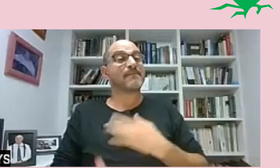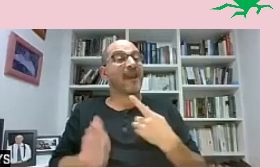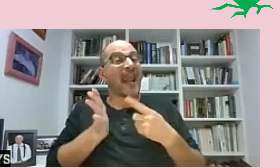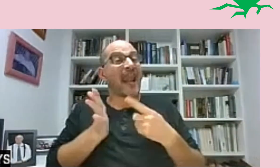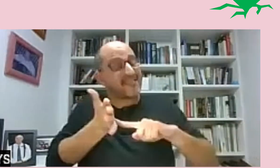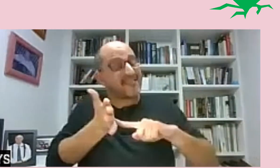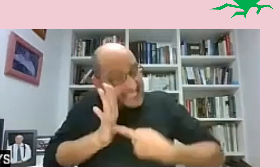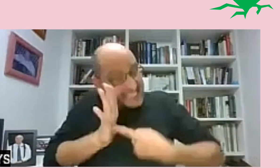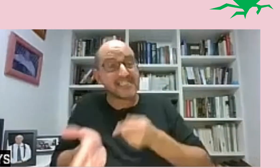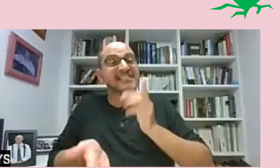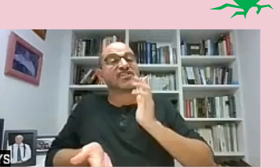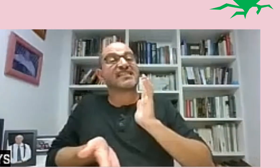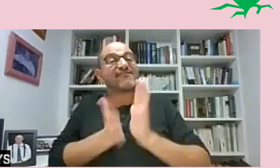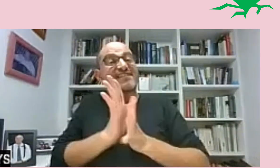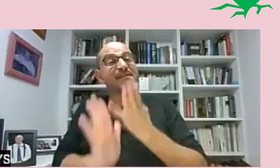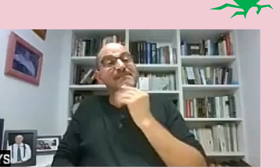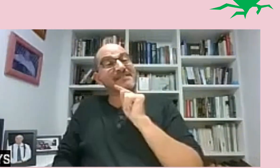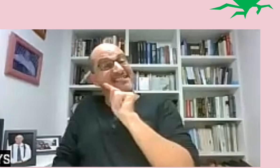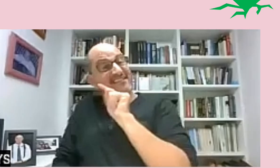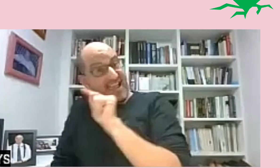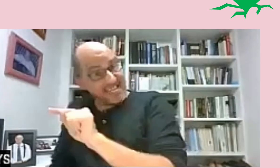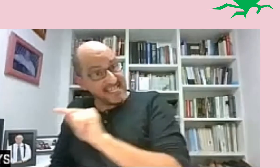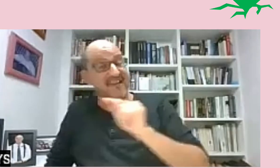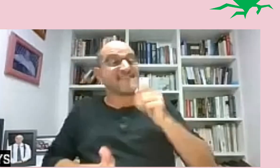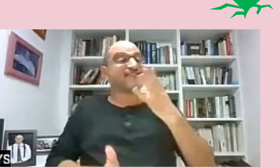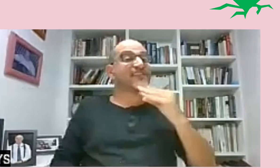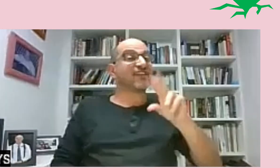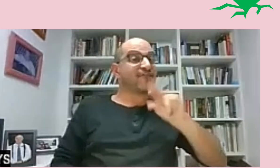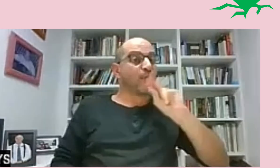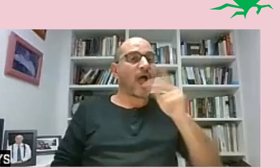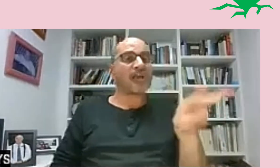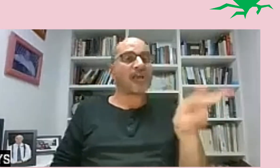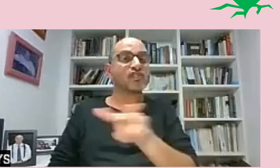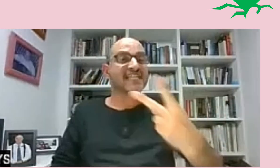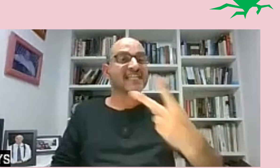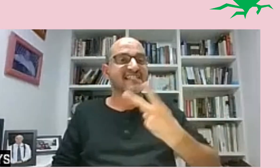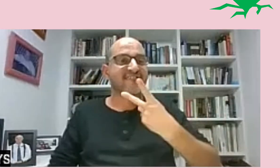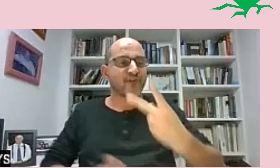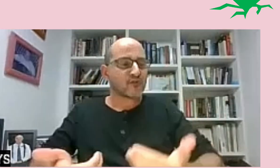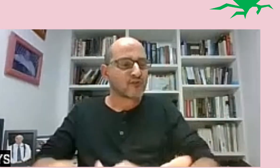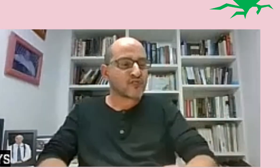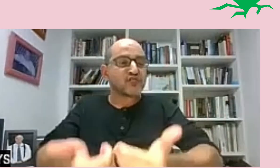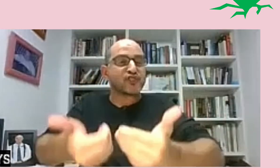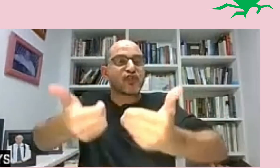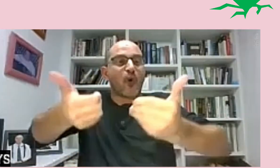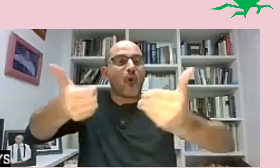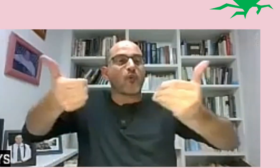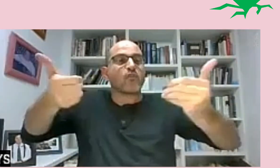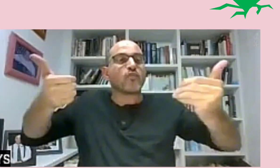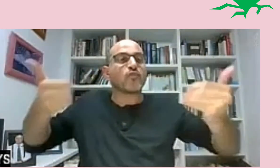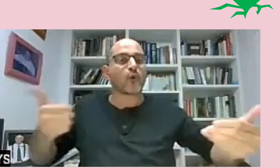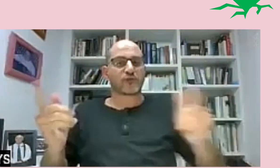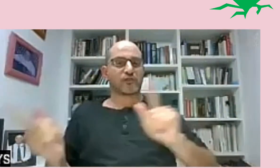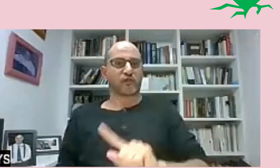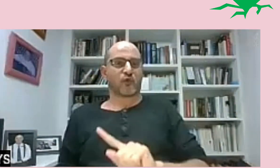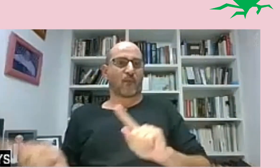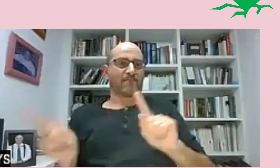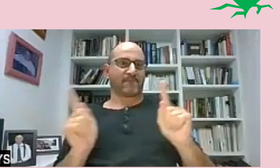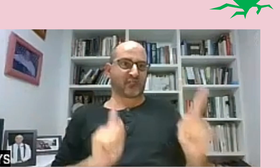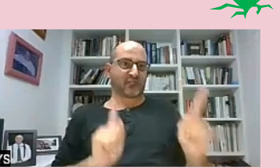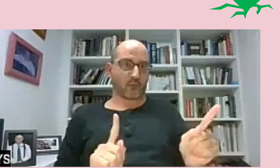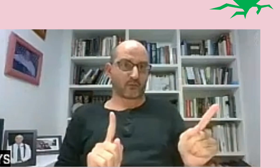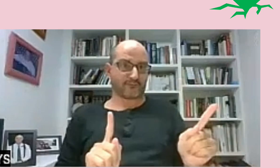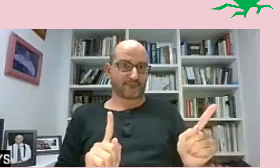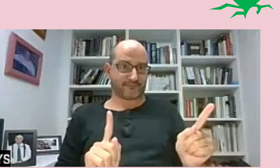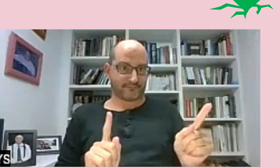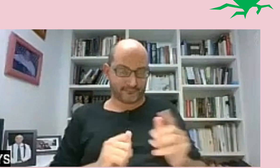בגלל שאנחנו רוצים להדגיש ששפת הסימנים הישראלית ושפה דבורה אלה שתי שפות שנפרדות